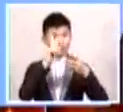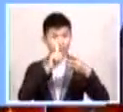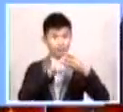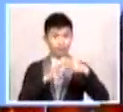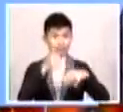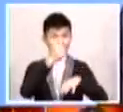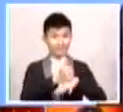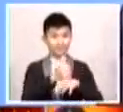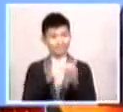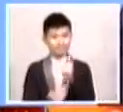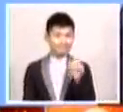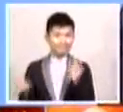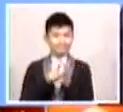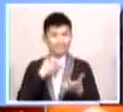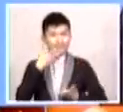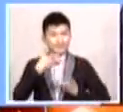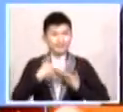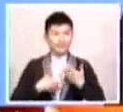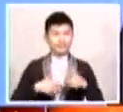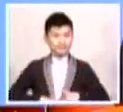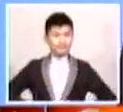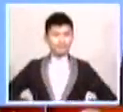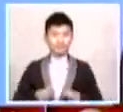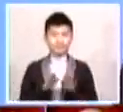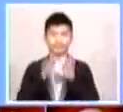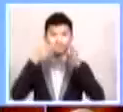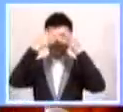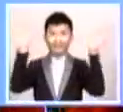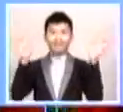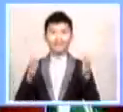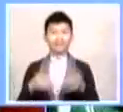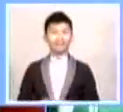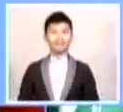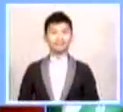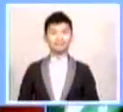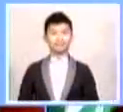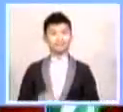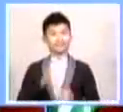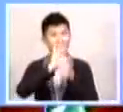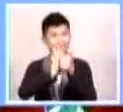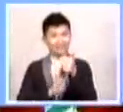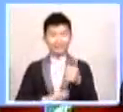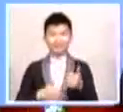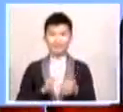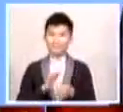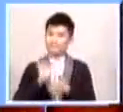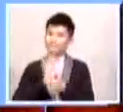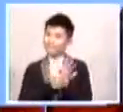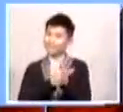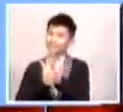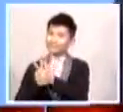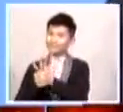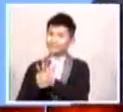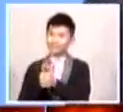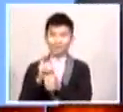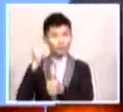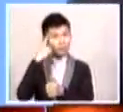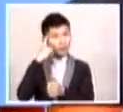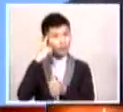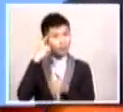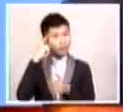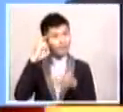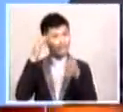一生的热情、大胆、开放的态度，提供我们更多更广的思